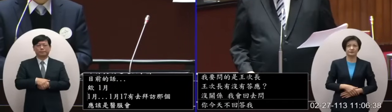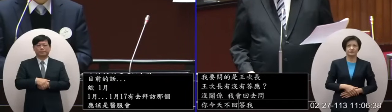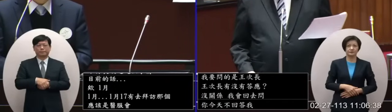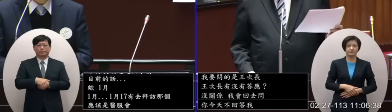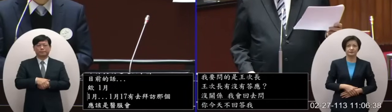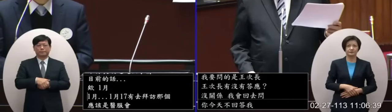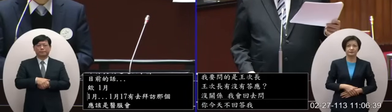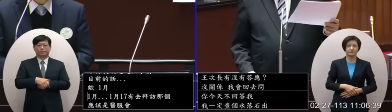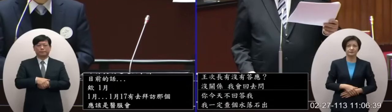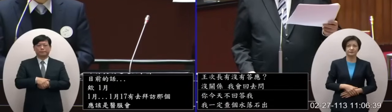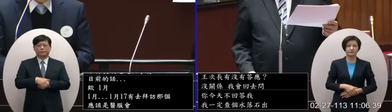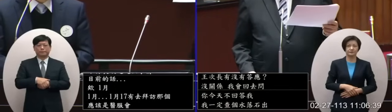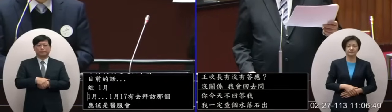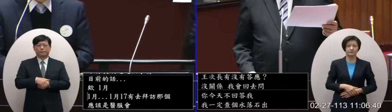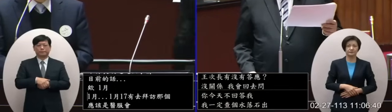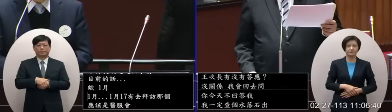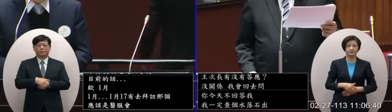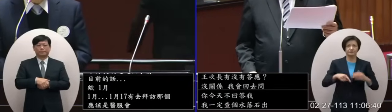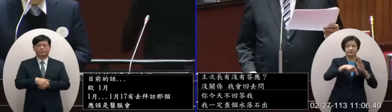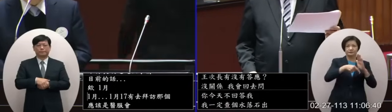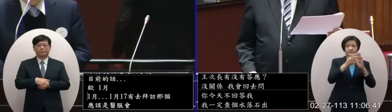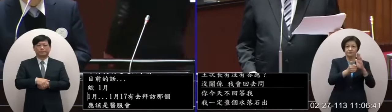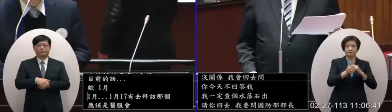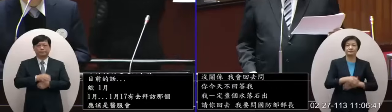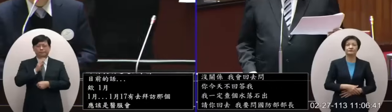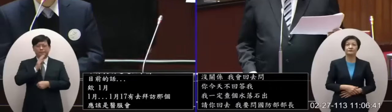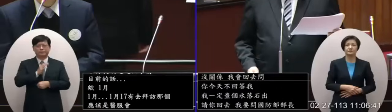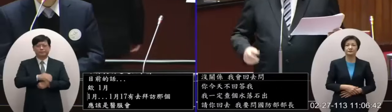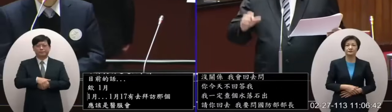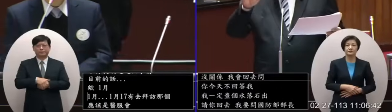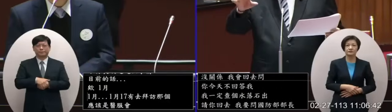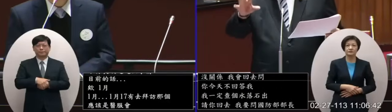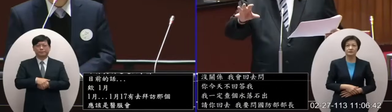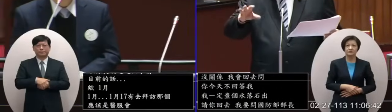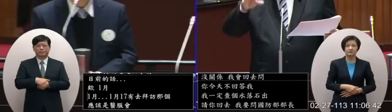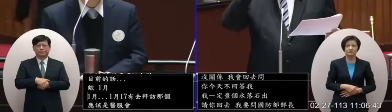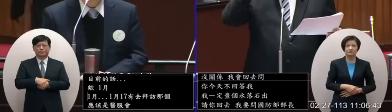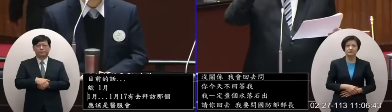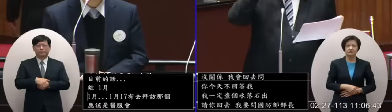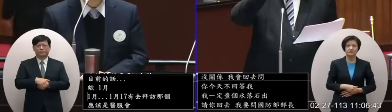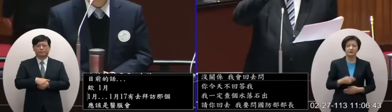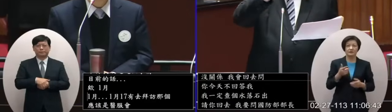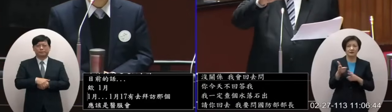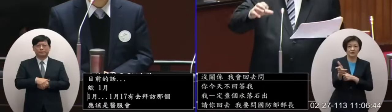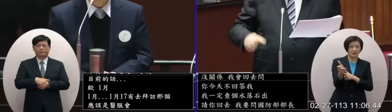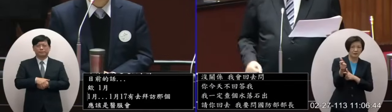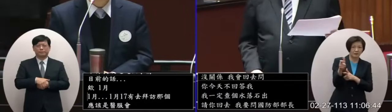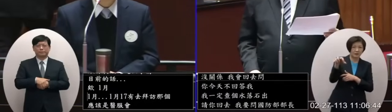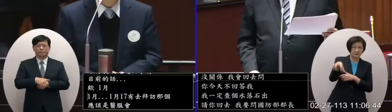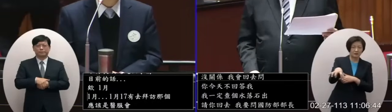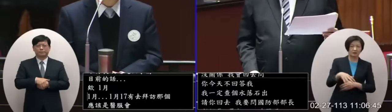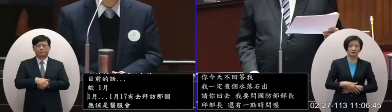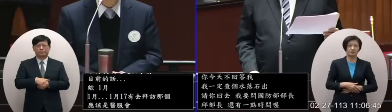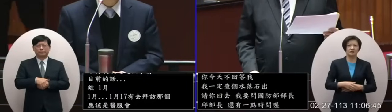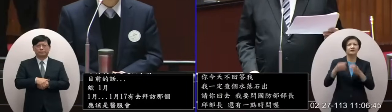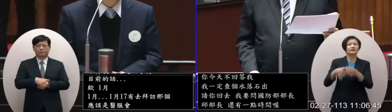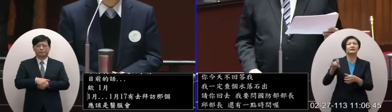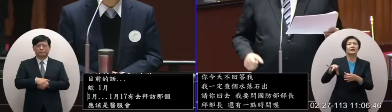哈、哦。院长 是。 他的靶场设在我们的行政中心